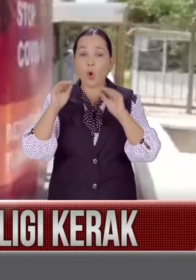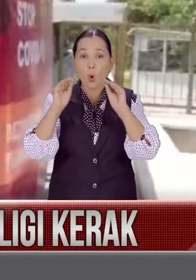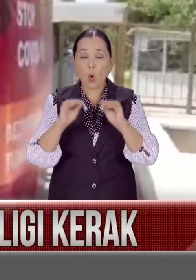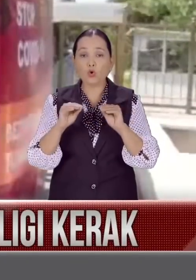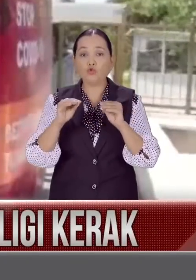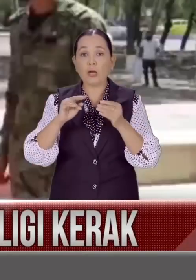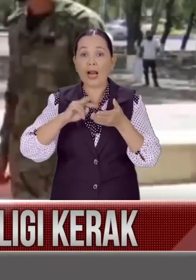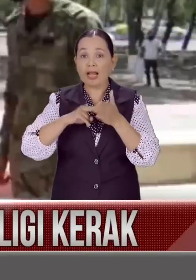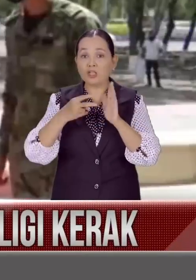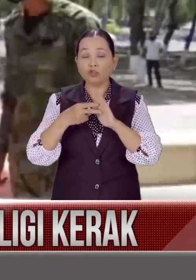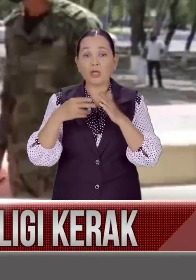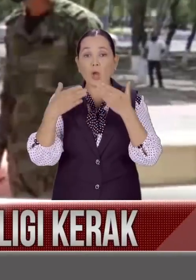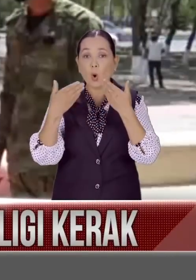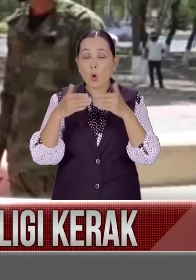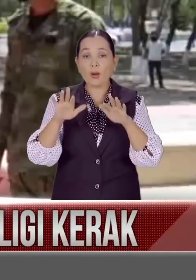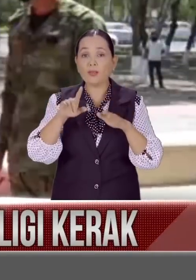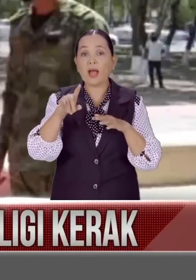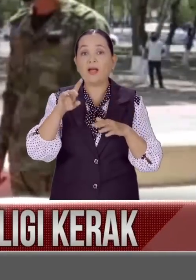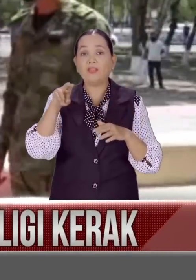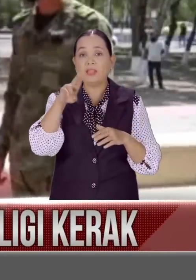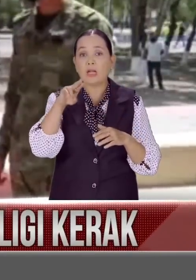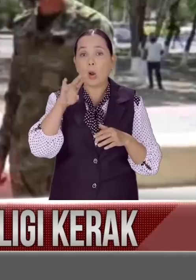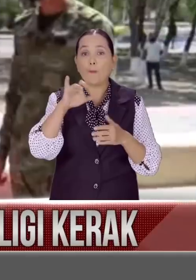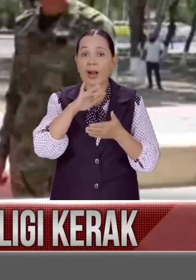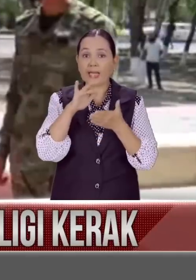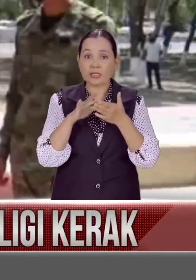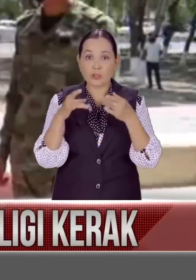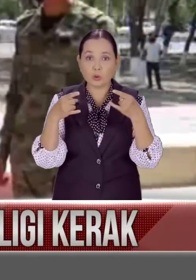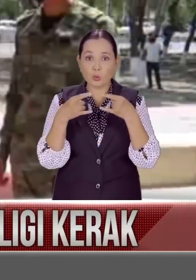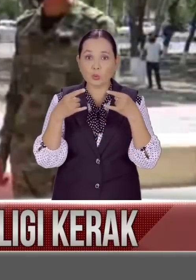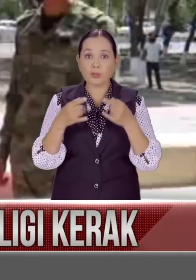rejaga kiritilmagan. Dilfuza Najmiyeva, Markaziy studiya.